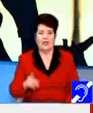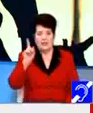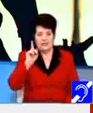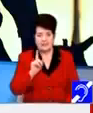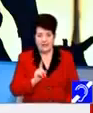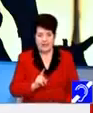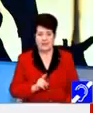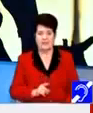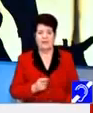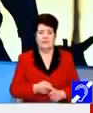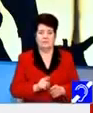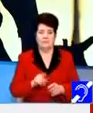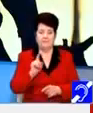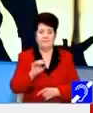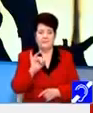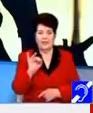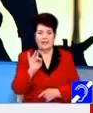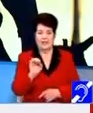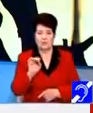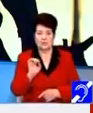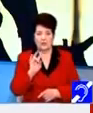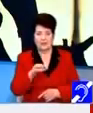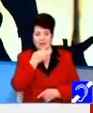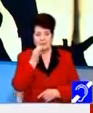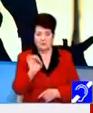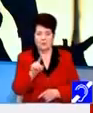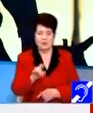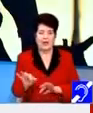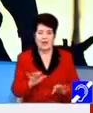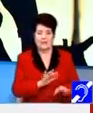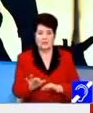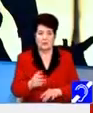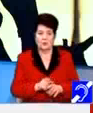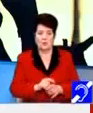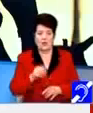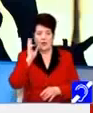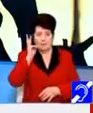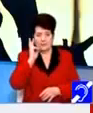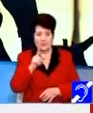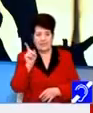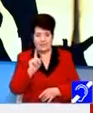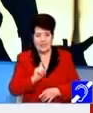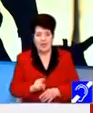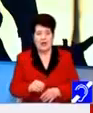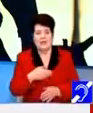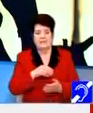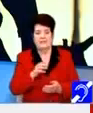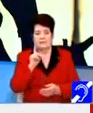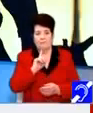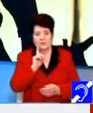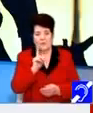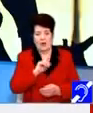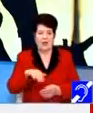Israelul i-a ordonat consulului turc la Ierusalim să plece. Este răspunsul la acțiunea Ankara, care a cerut ambasadorului Israelului să părăsească temporar